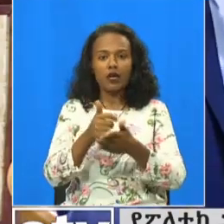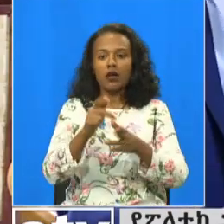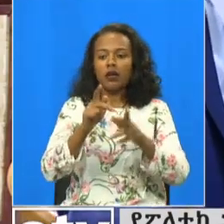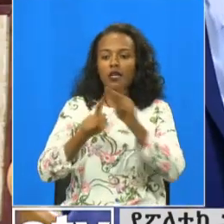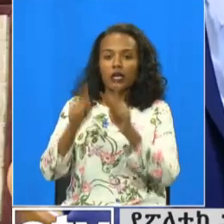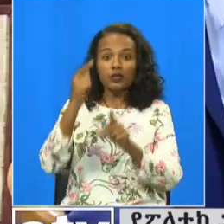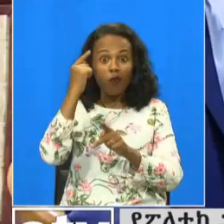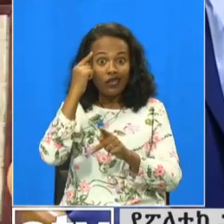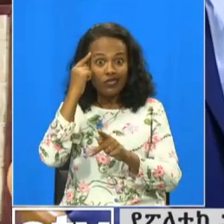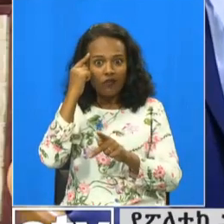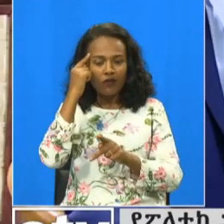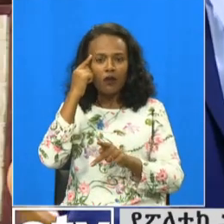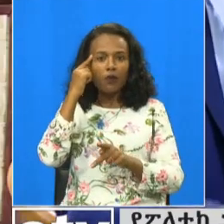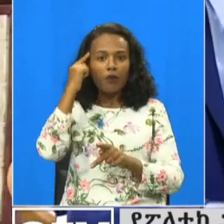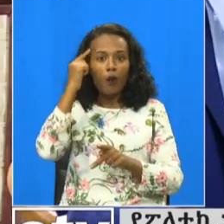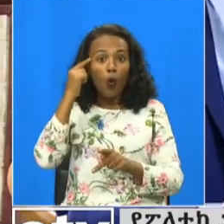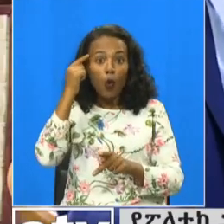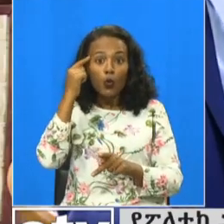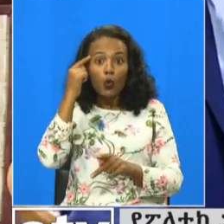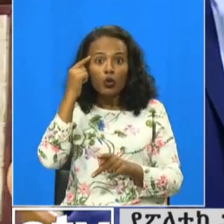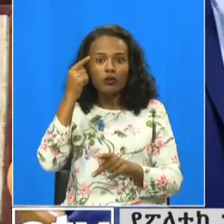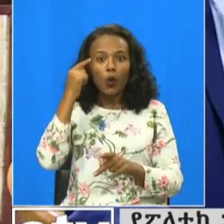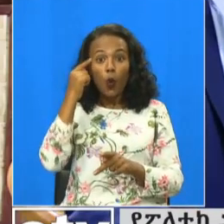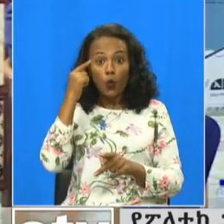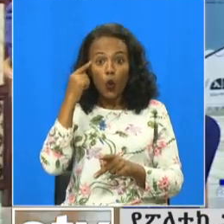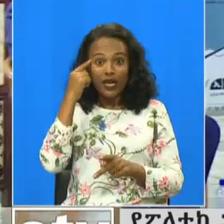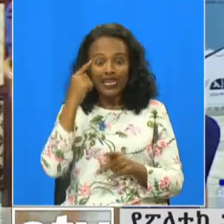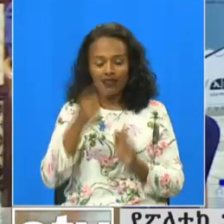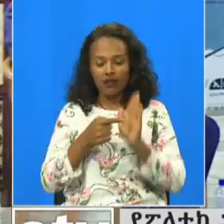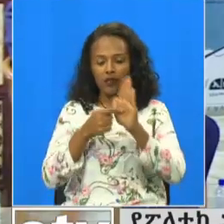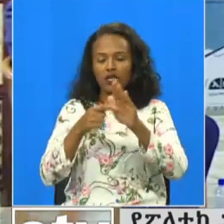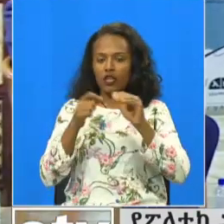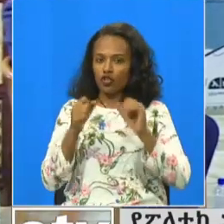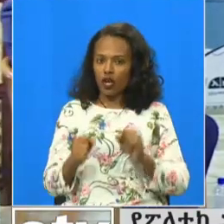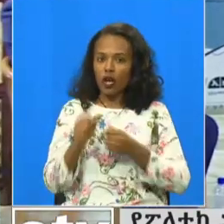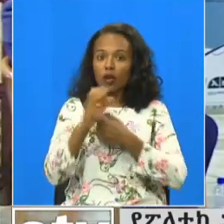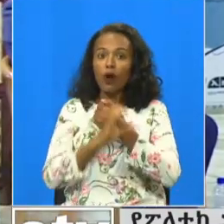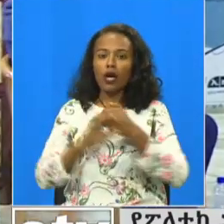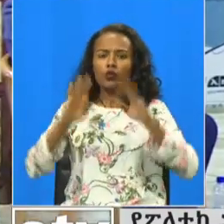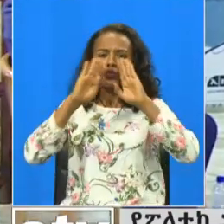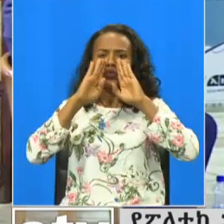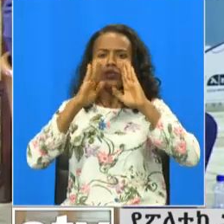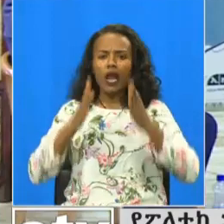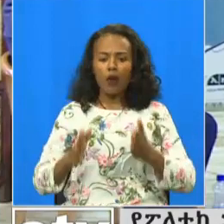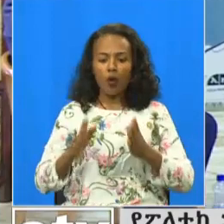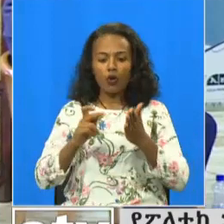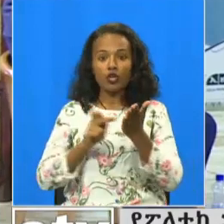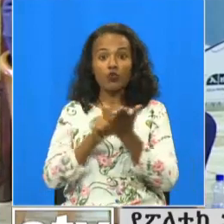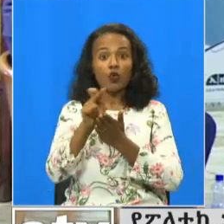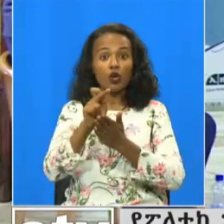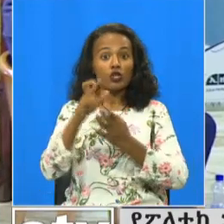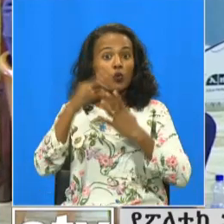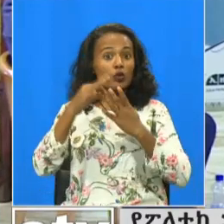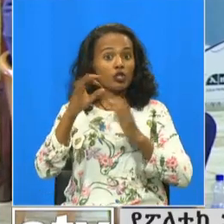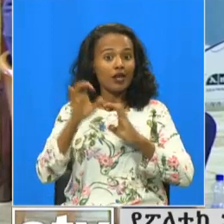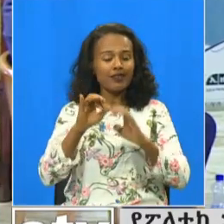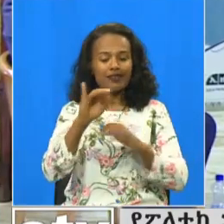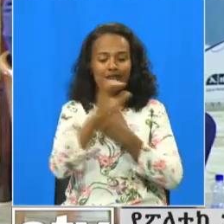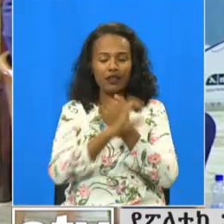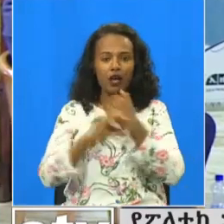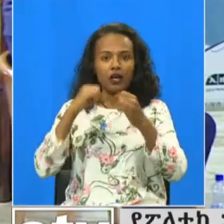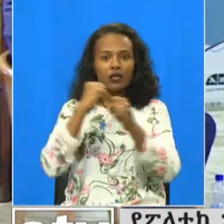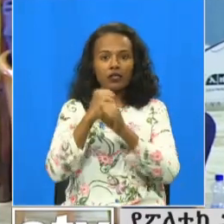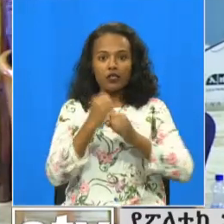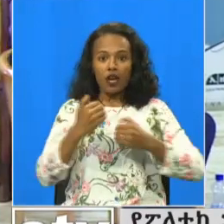ለህዝብ ማሰብ፣ ለህዝብ መቆርቆር፣ ተቆርቋሪነትን ማሳየት ይቻላል። በአገሪቱ ሰላማዊና ዲሞክራሲያዊ ምርጫ እንዲካሄድ እንደ አገር